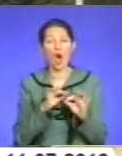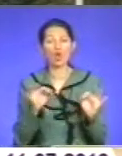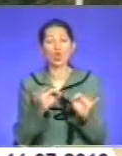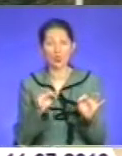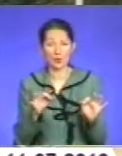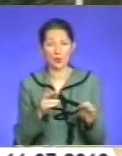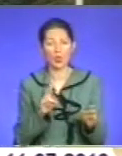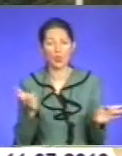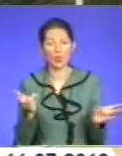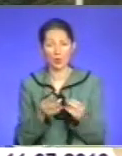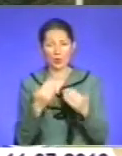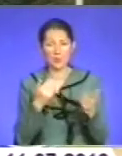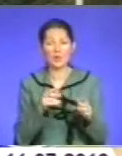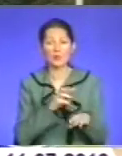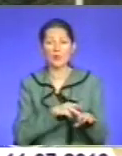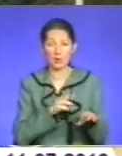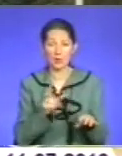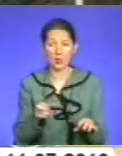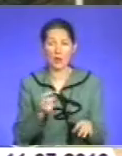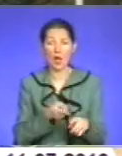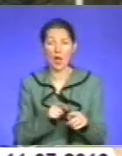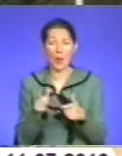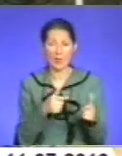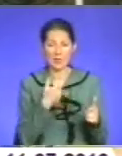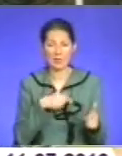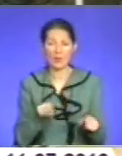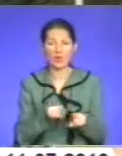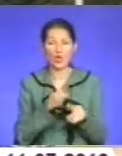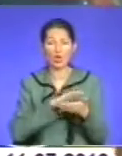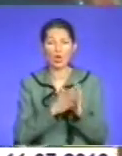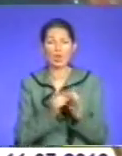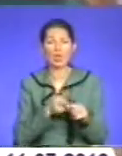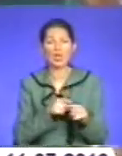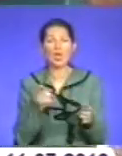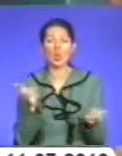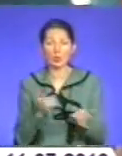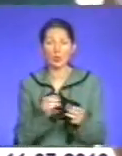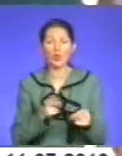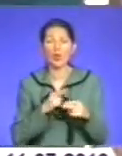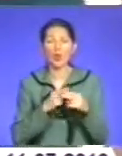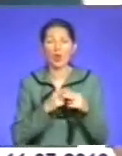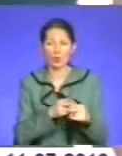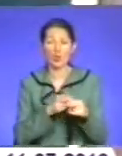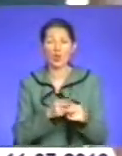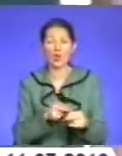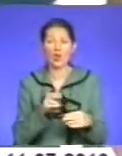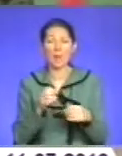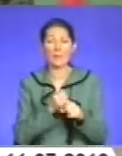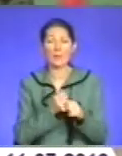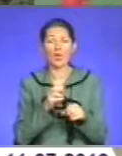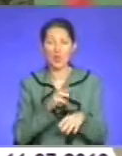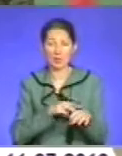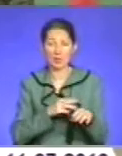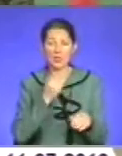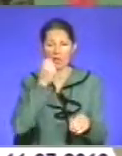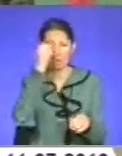міліцією, як поводити себе в тих ситуаціях, які потребують втручання працівників міліції. Тому завдяки спортивним